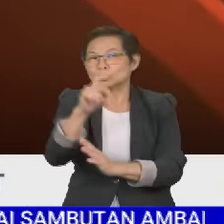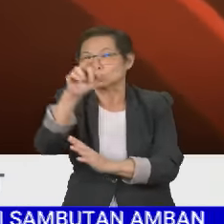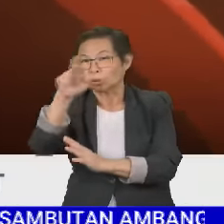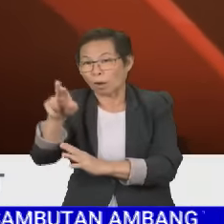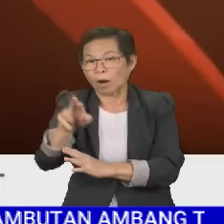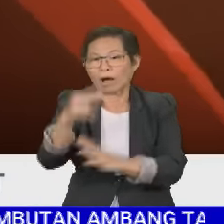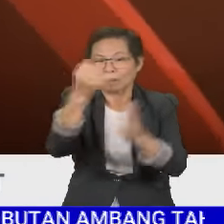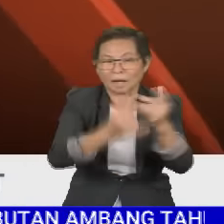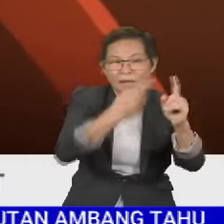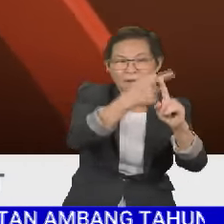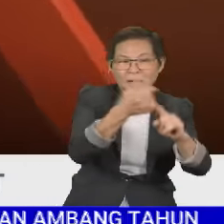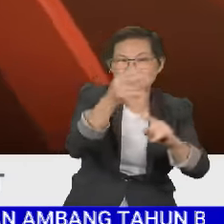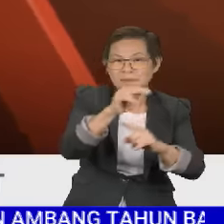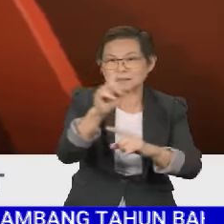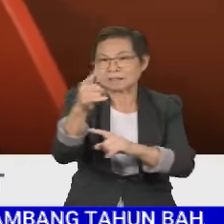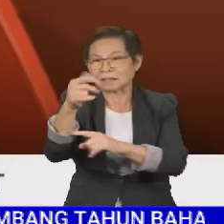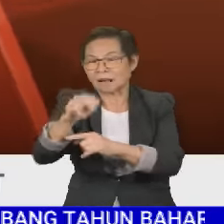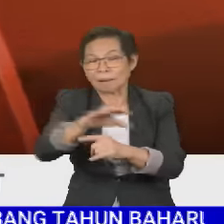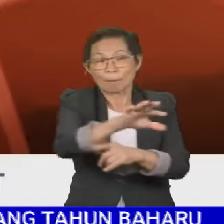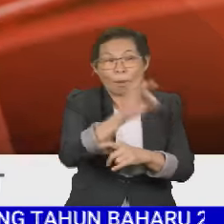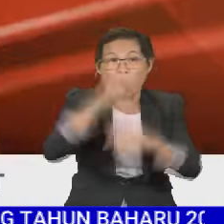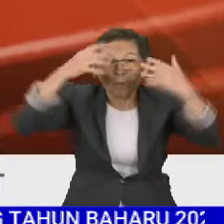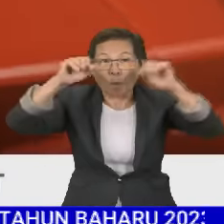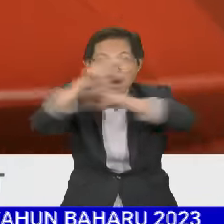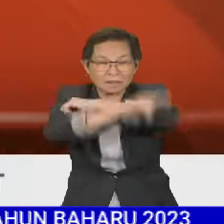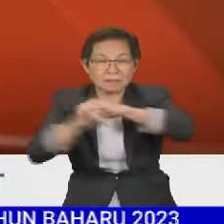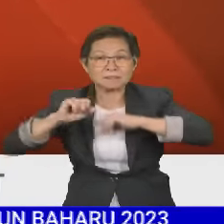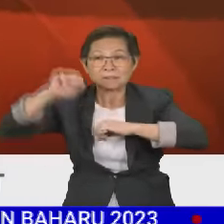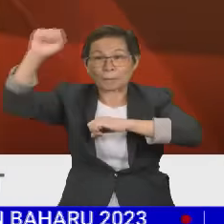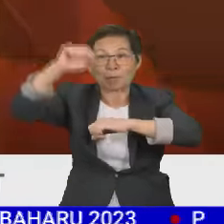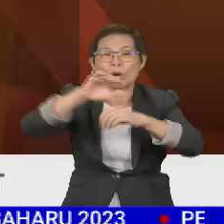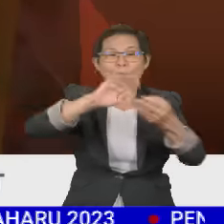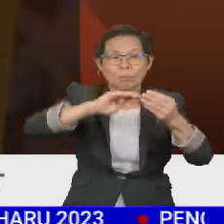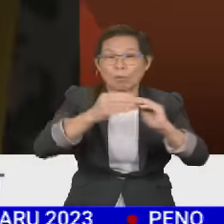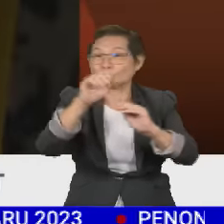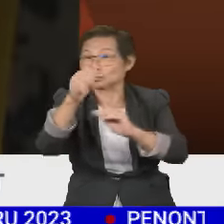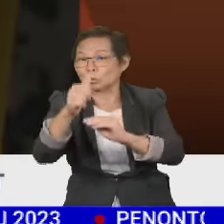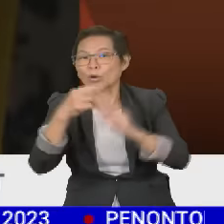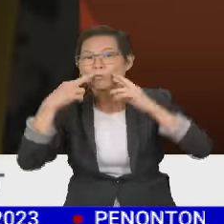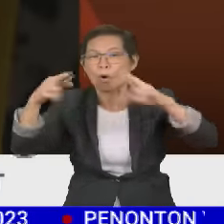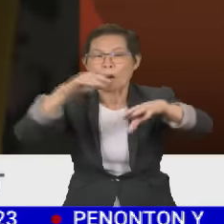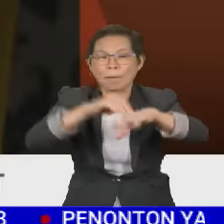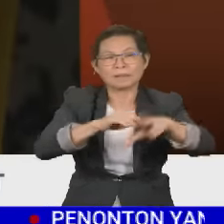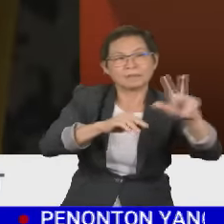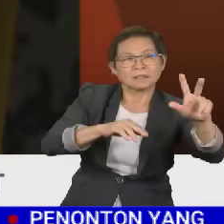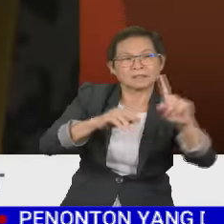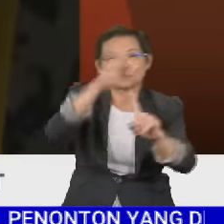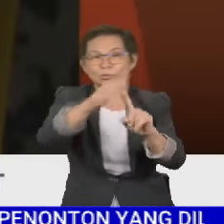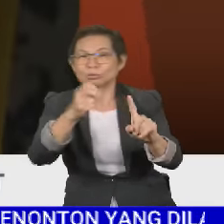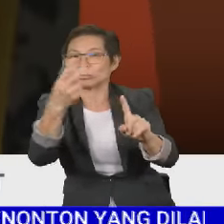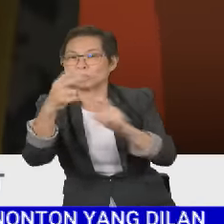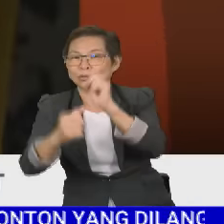Pulau tabisan Sandakan dilantik menjadi yang dipertuan Negeri sawah ke-10 secara resmi pada 31